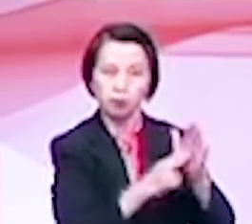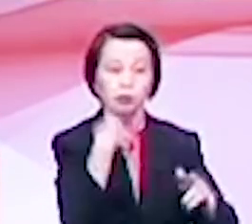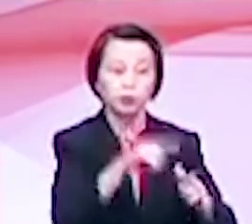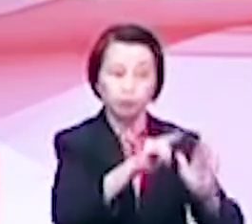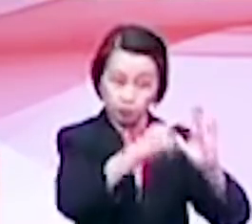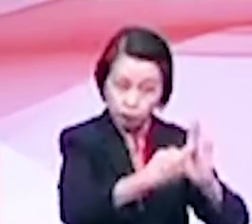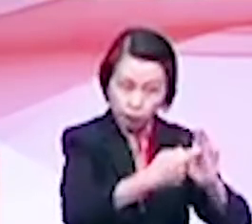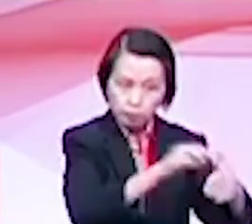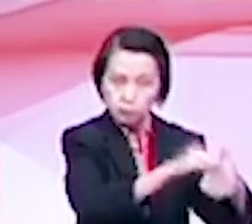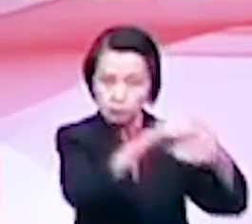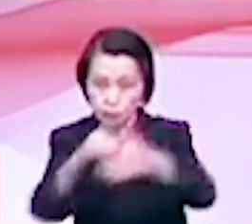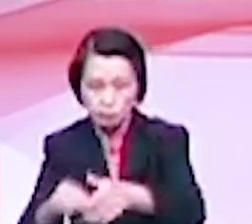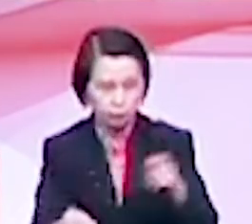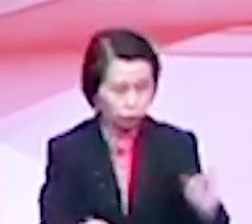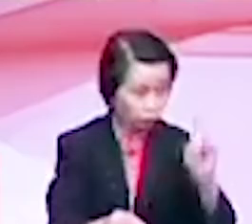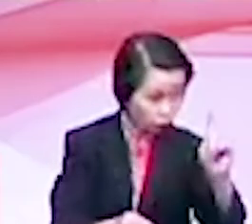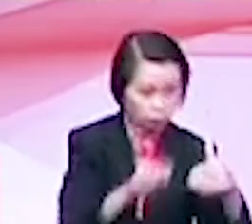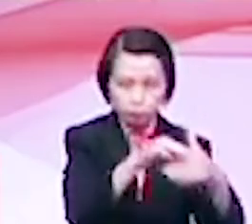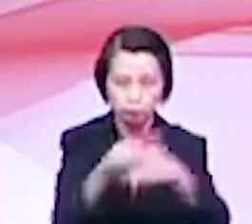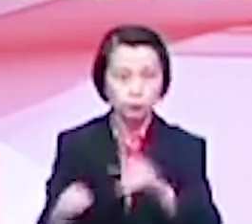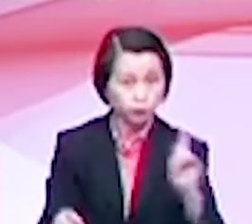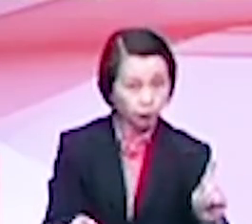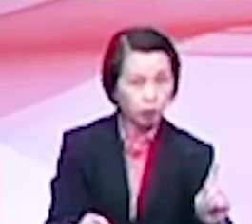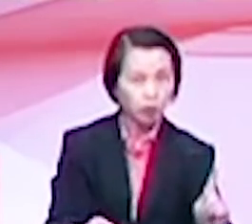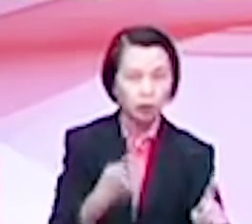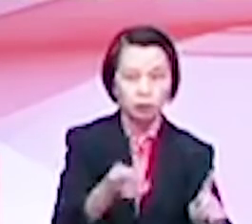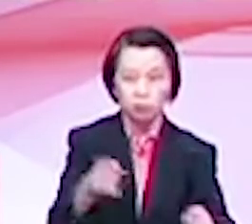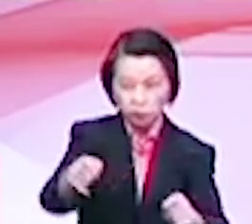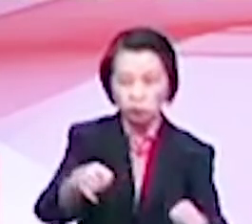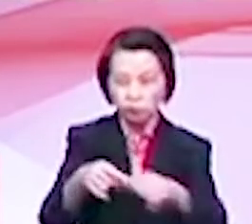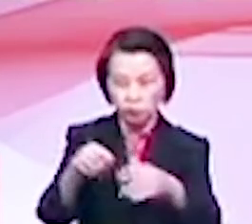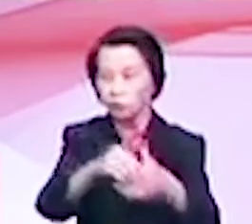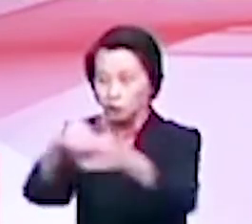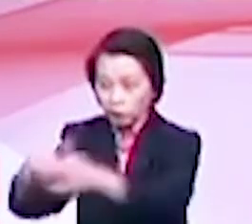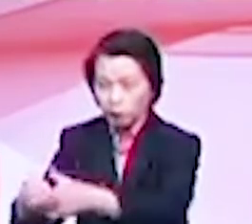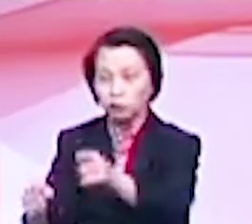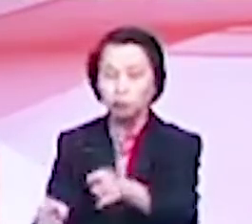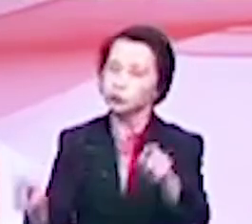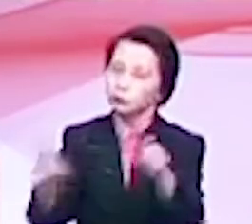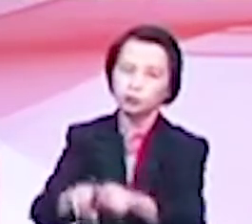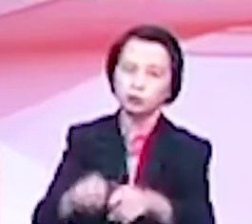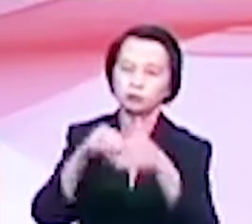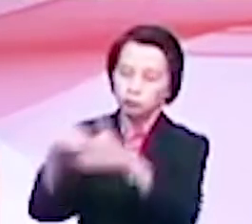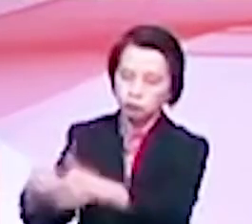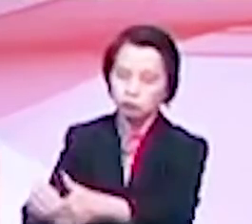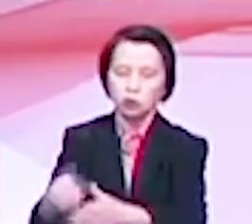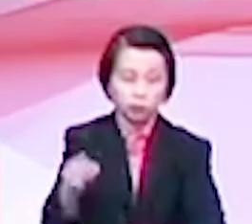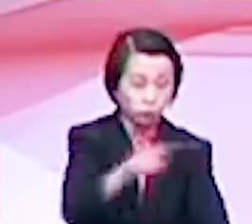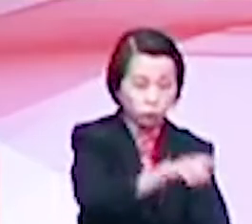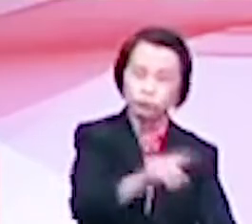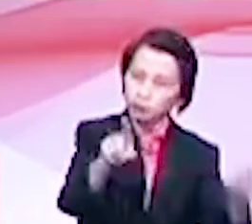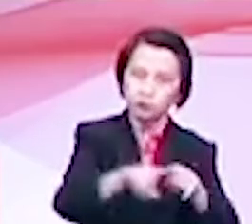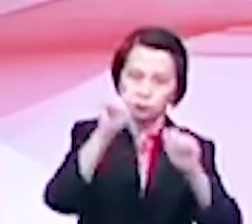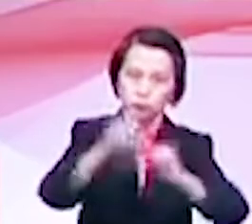berita palsu tersebut adalah salah, tetapi yang menyebarkan pun salah dan boleh diambil